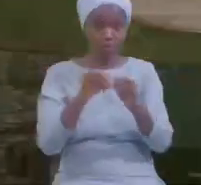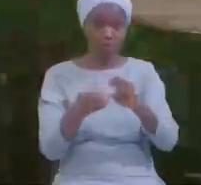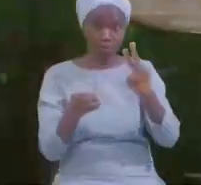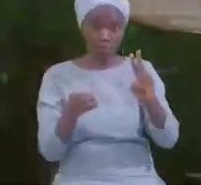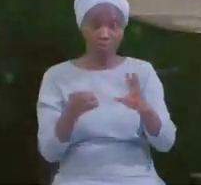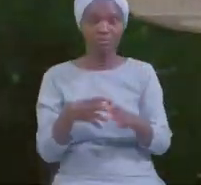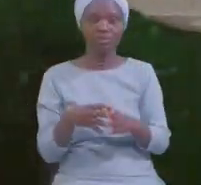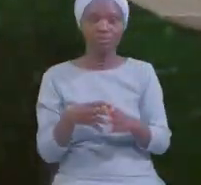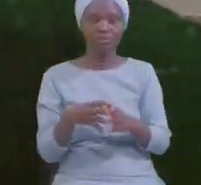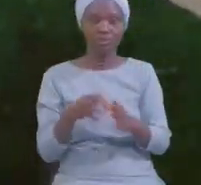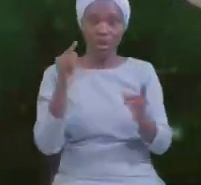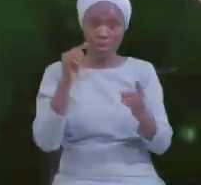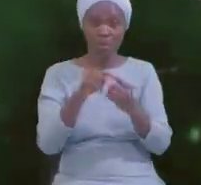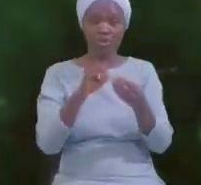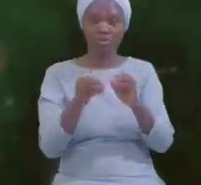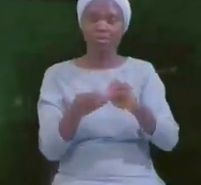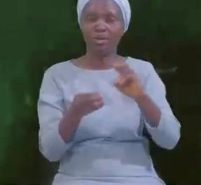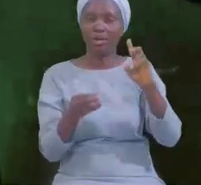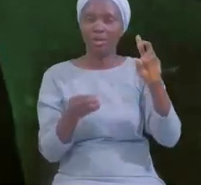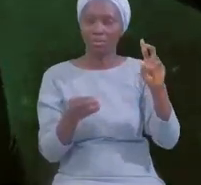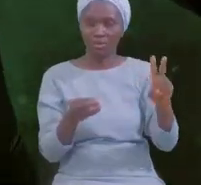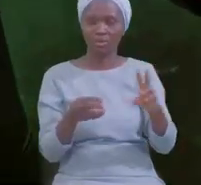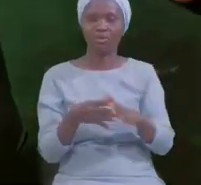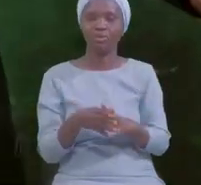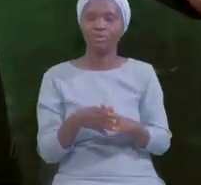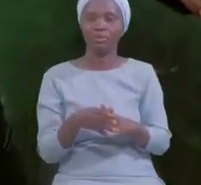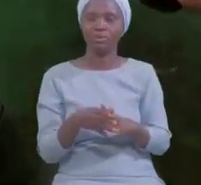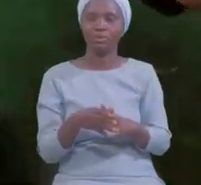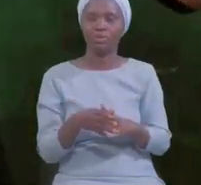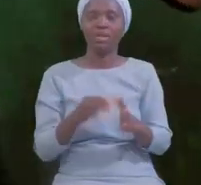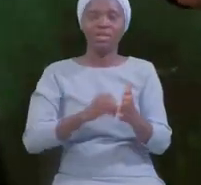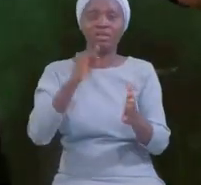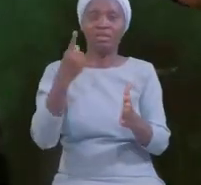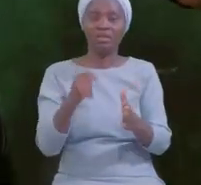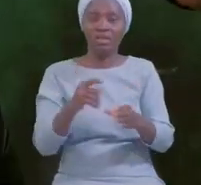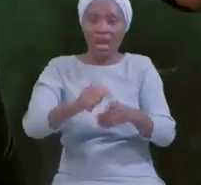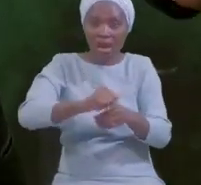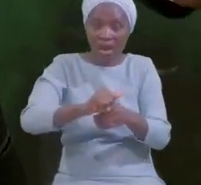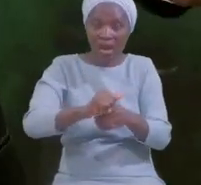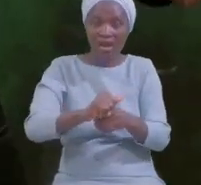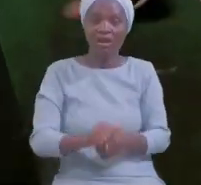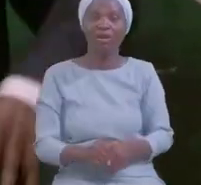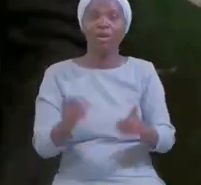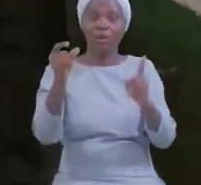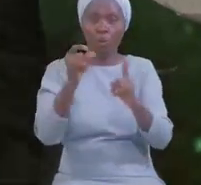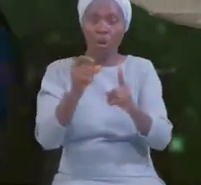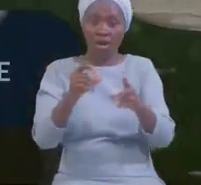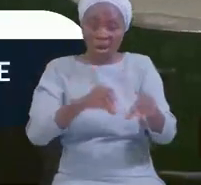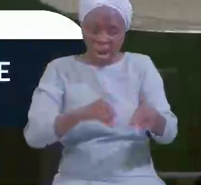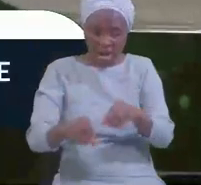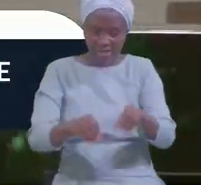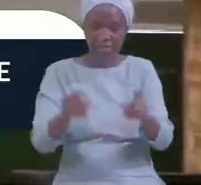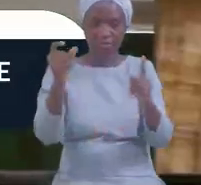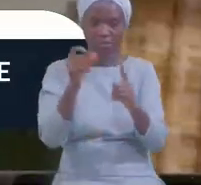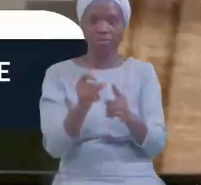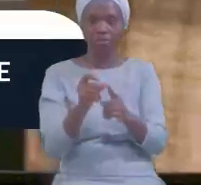Deuxième point. Nous allons voir la marche active à l'accomplissement des promesses de Dieu.